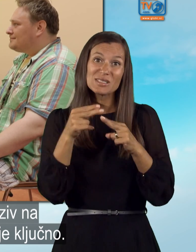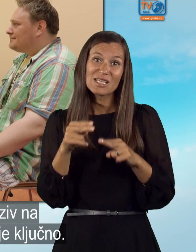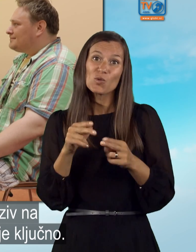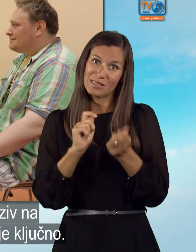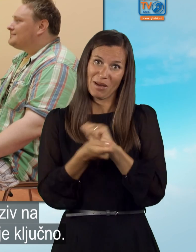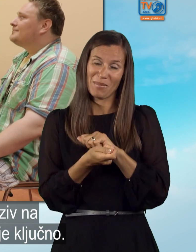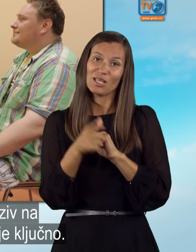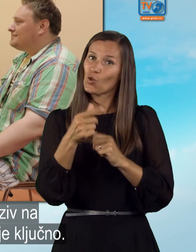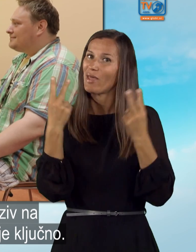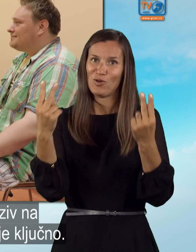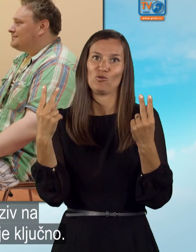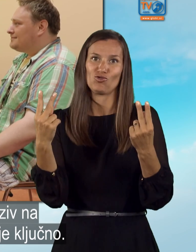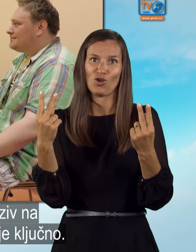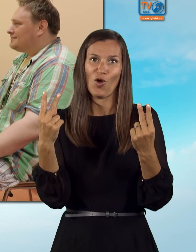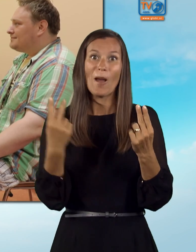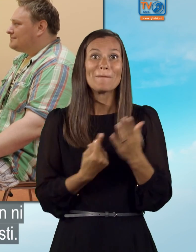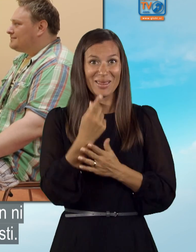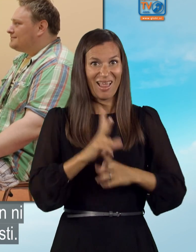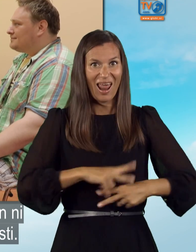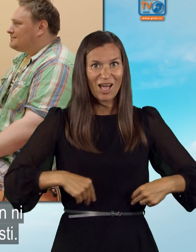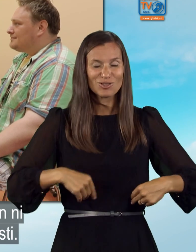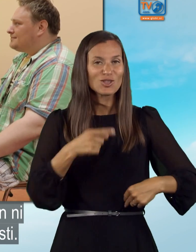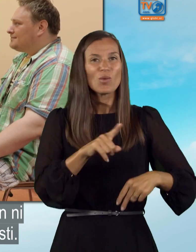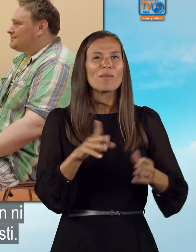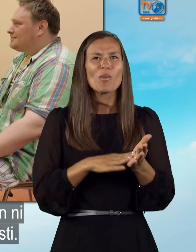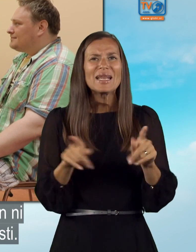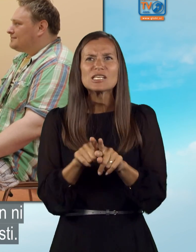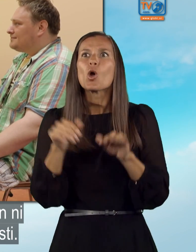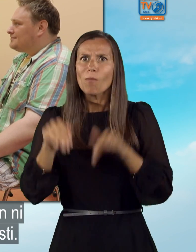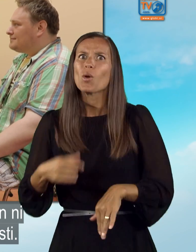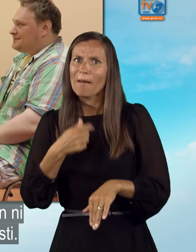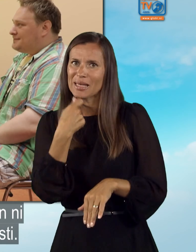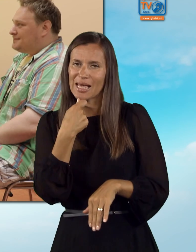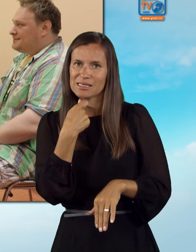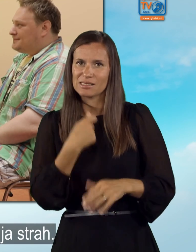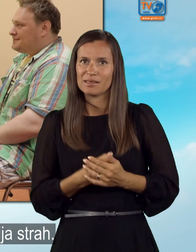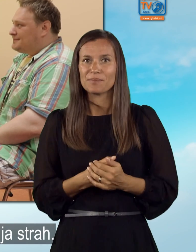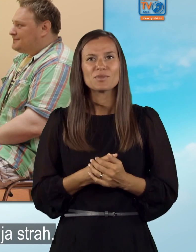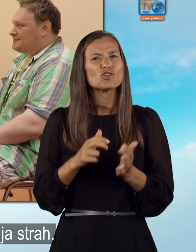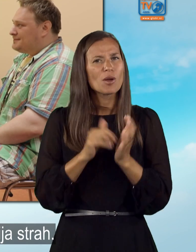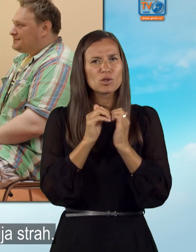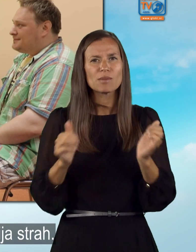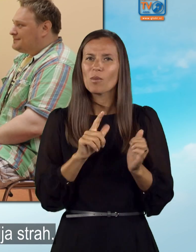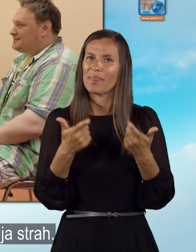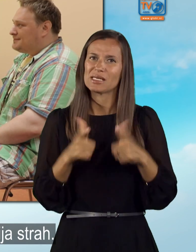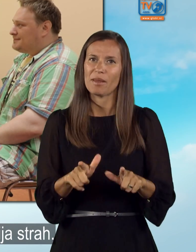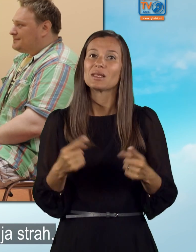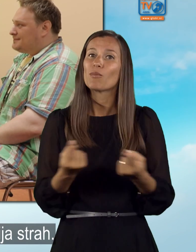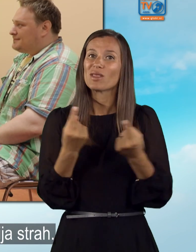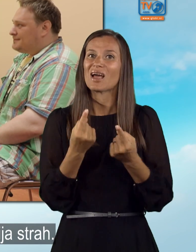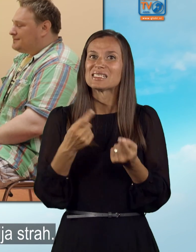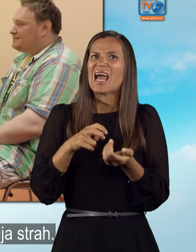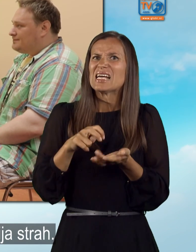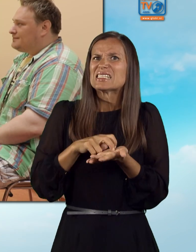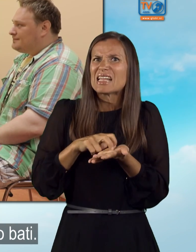signale spremeniti. To je ključno. Se pravi, biti lačen ni isto, kot moraš jesti. Predvsem pa ne sme biti